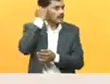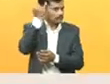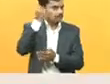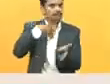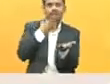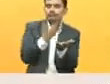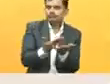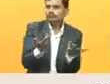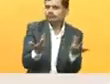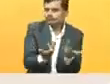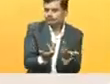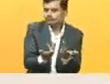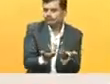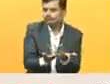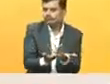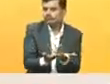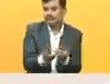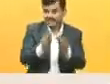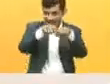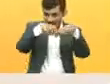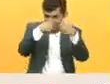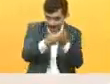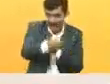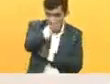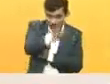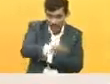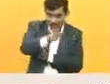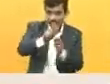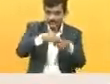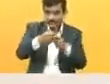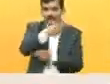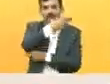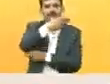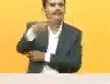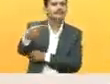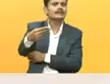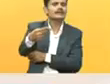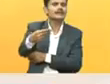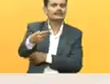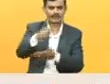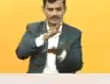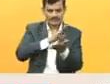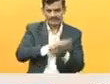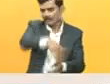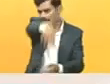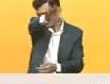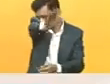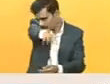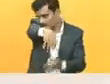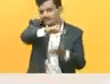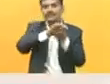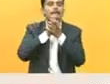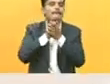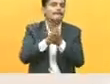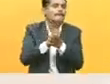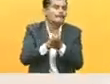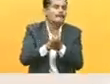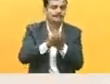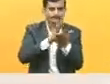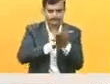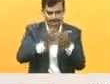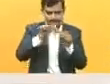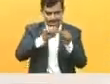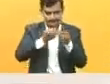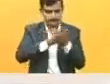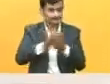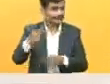सोची। गांव वालों की एक टीम बनी जिसका नाम था हाथी बंधु। हाथी बंधुओं ने